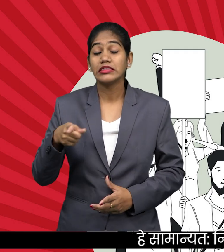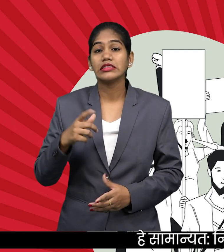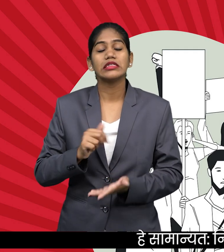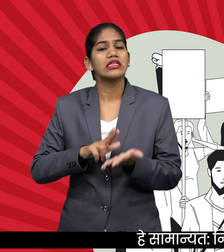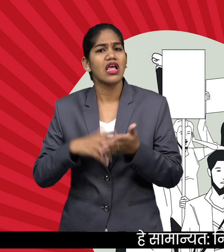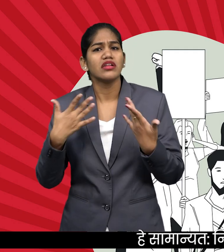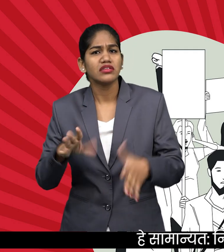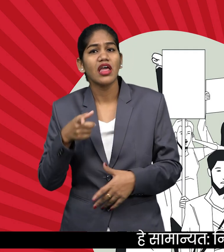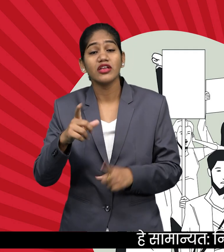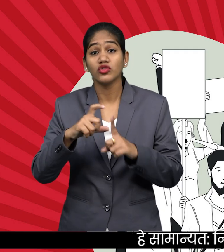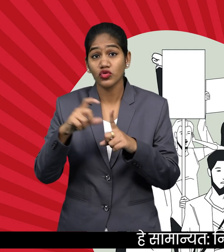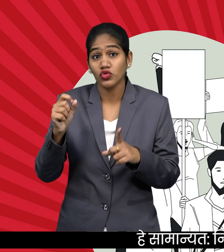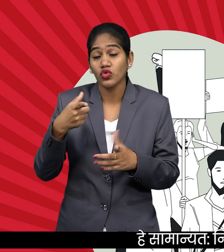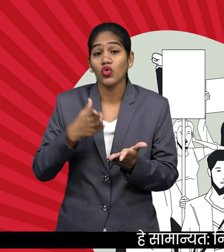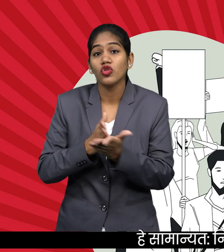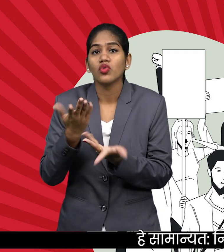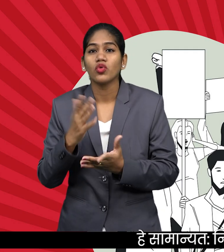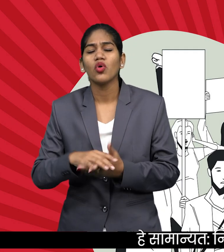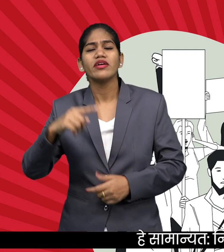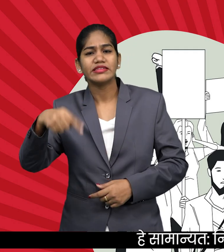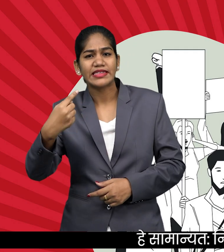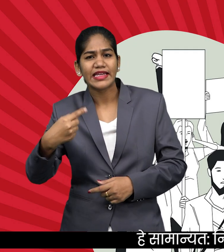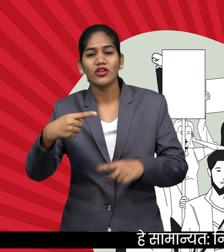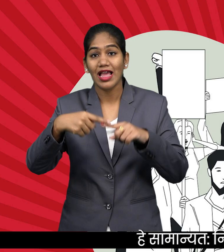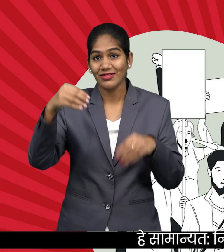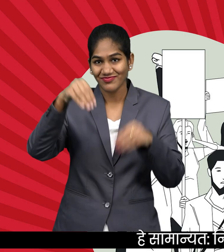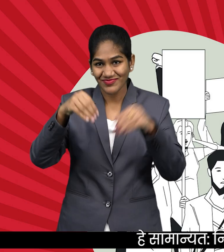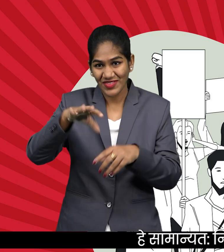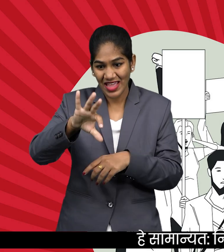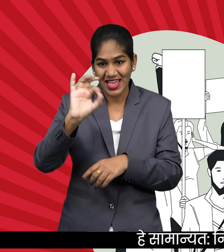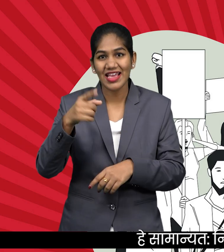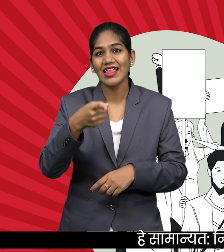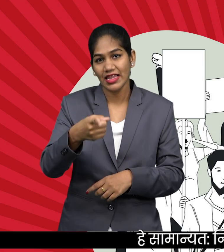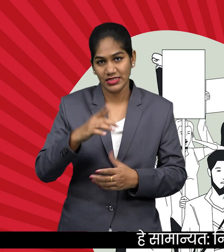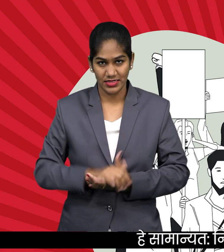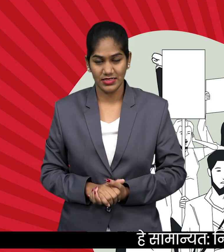हे सामान्यतः नियमित निवडणुकाद्वारे केले जाते.